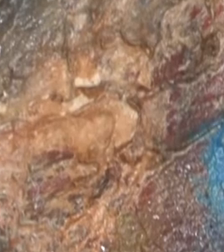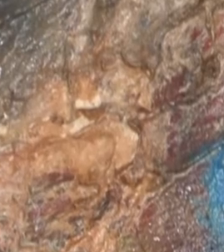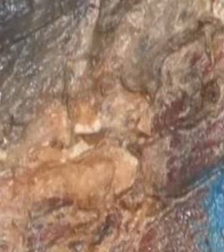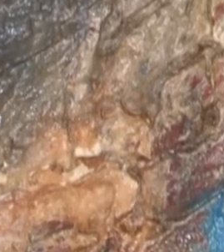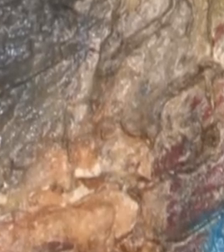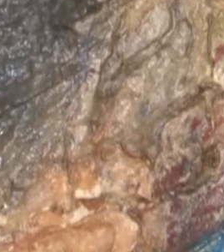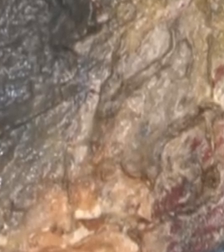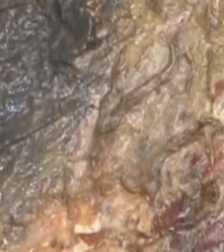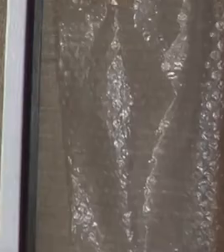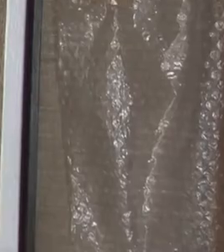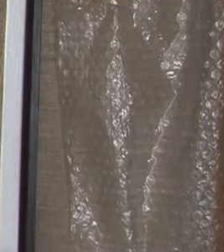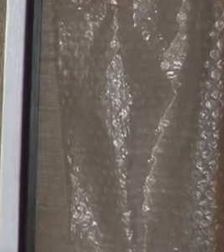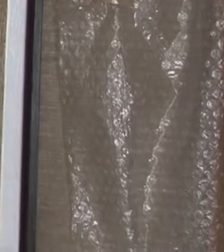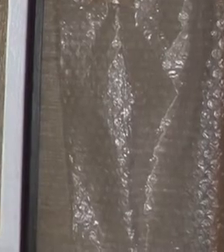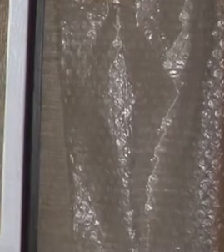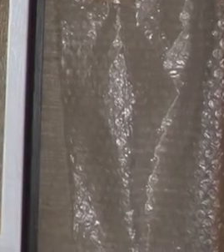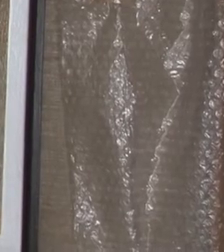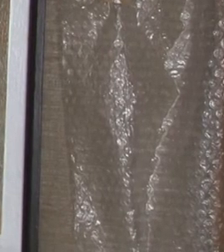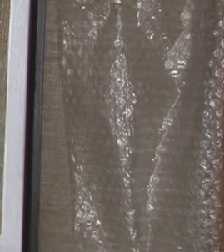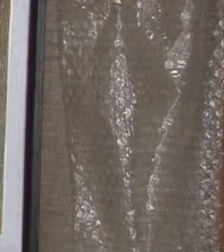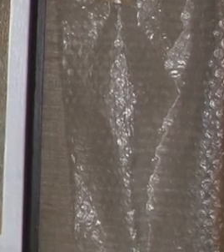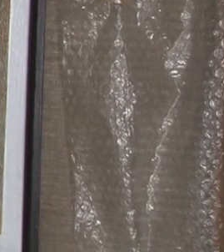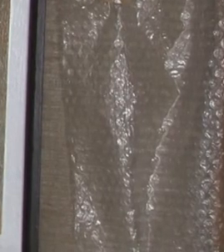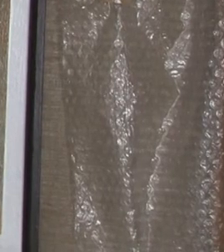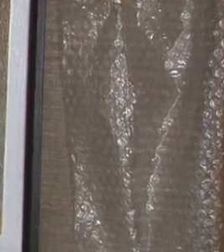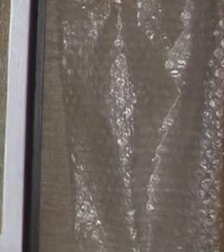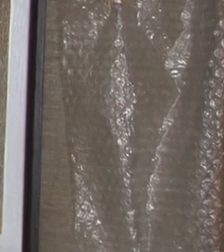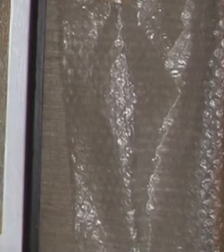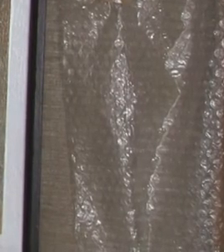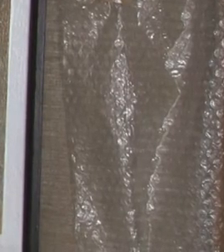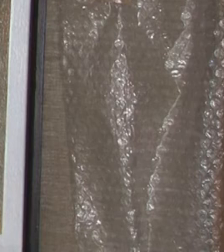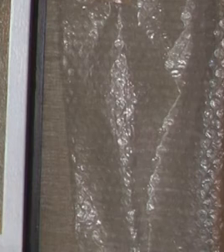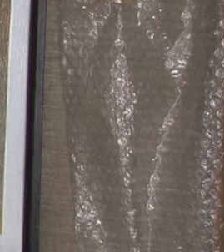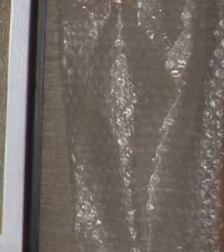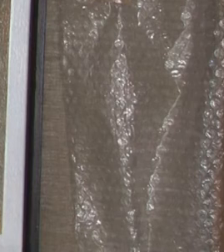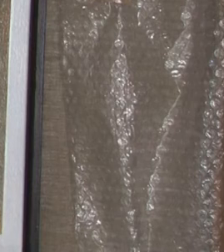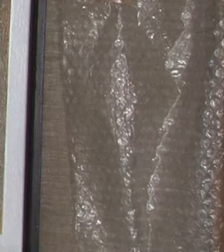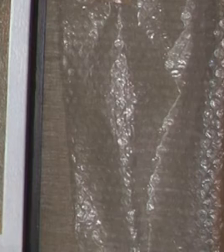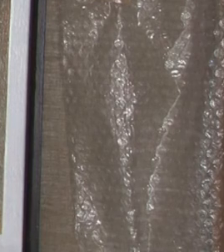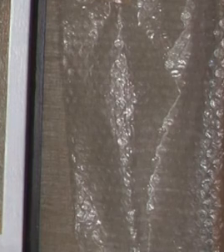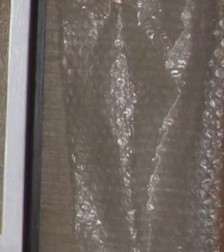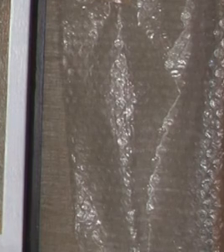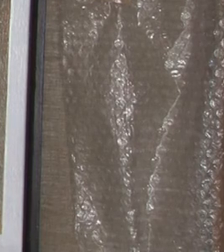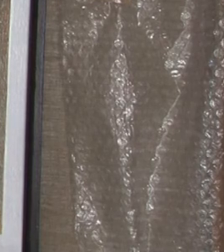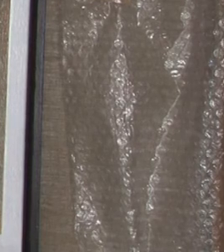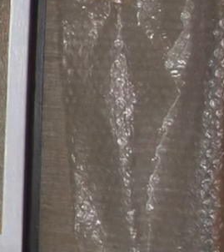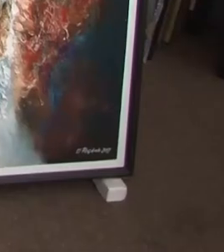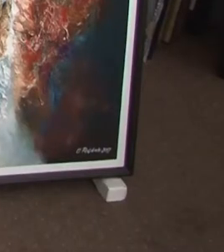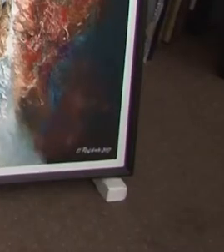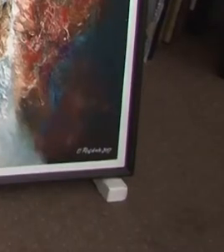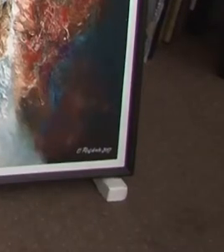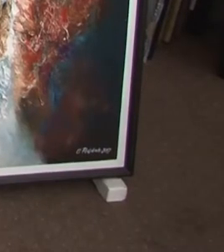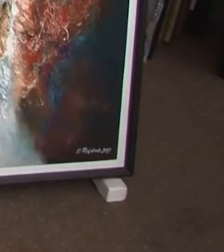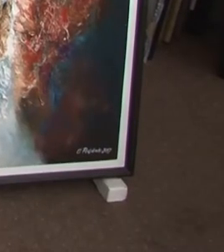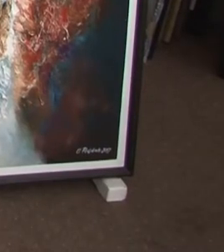do dziś drzemią w naszej świadomej lub nieświadomej jaźni. Z początku płótna utrzymane były w dość wąskiej, estetycznej, niemalże gamie kolorystycznej. Z